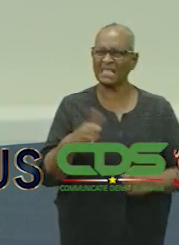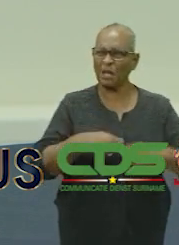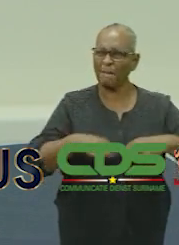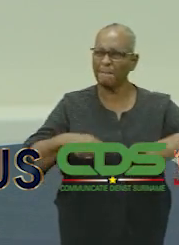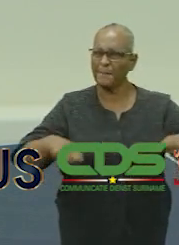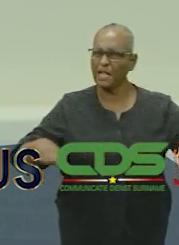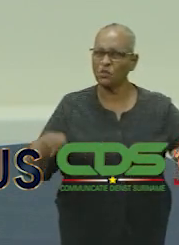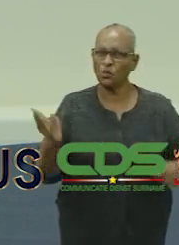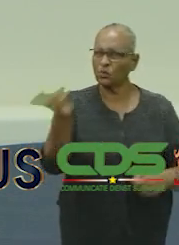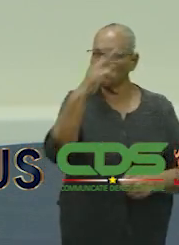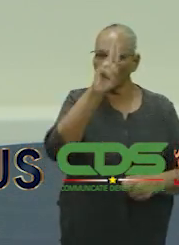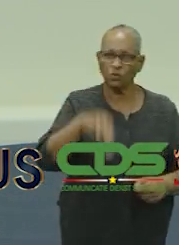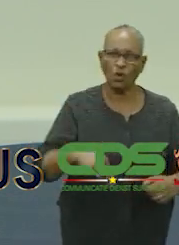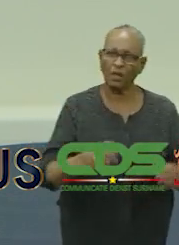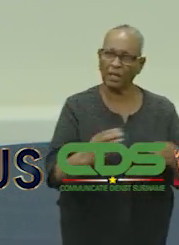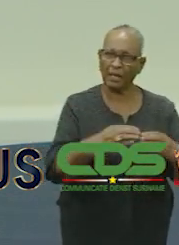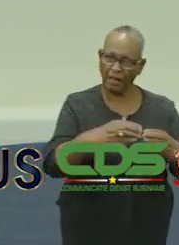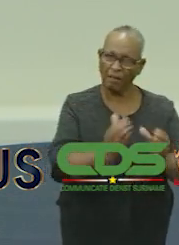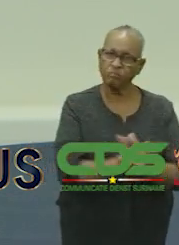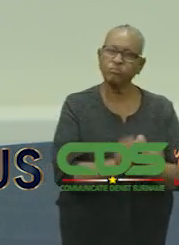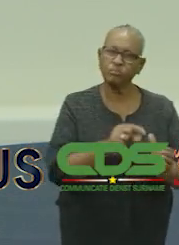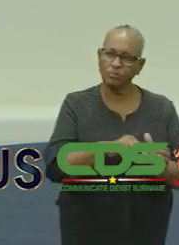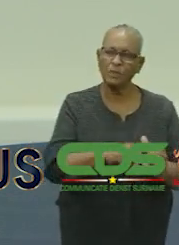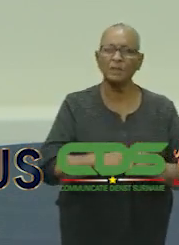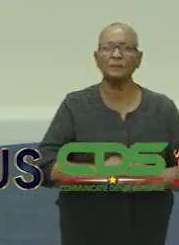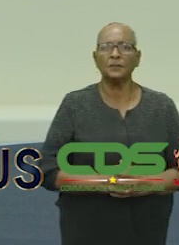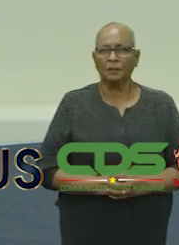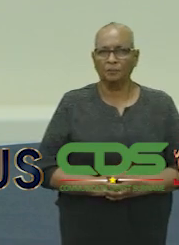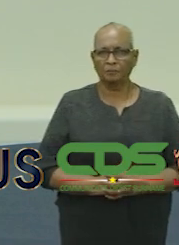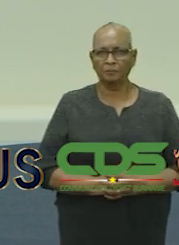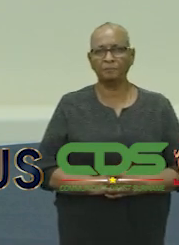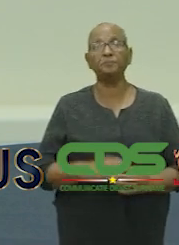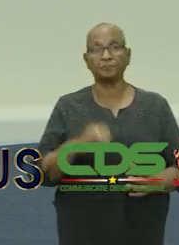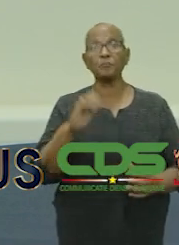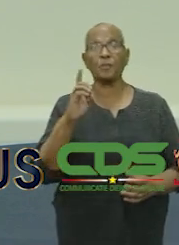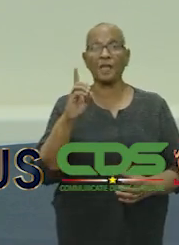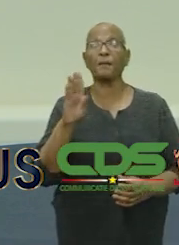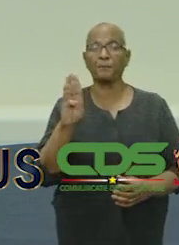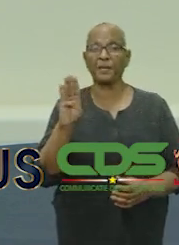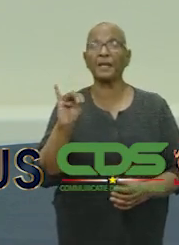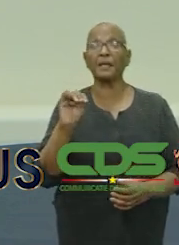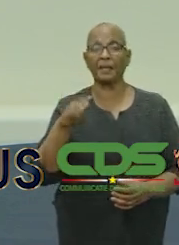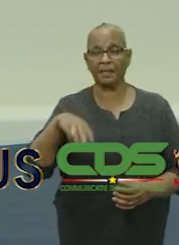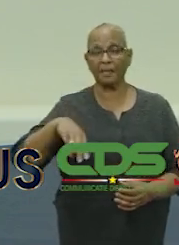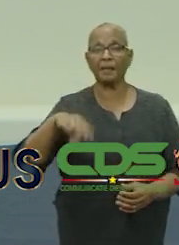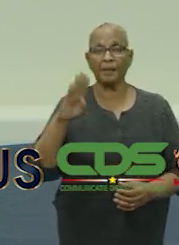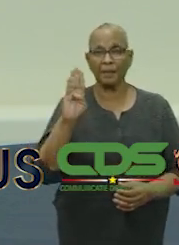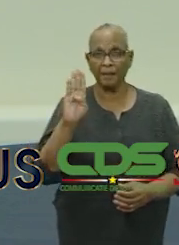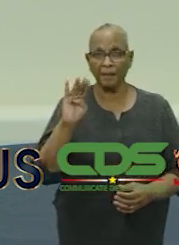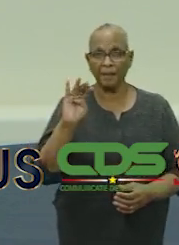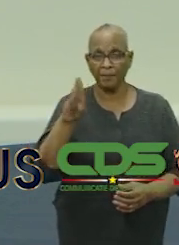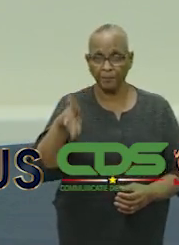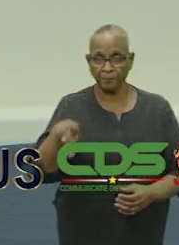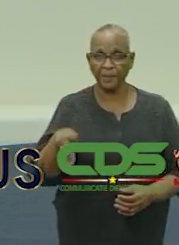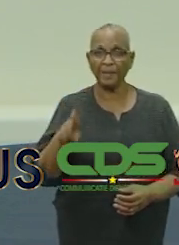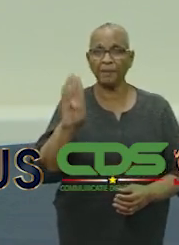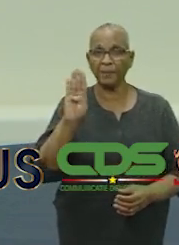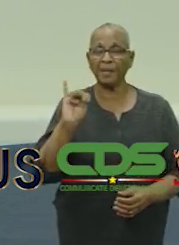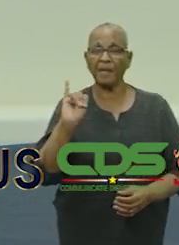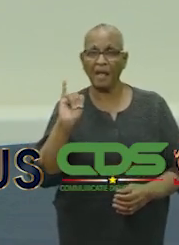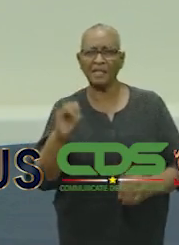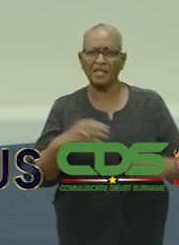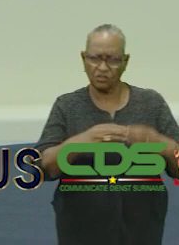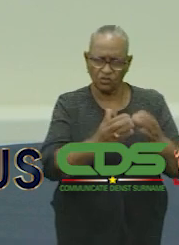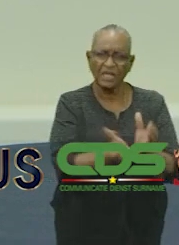kosten. En ook uit de pot, wat ik eerder noemde, een PBL. En een start zijn is